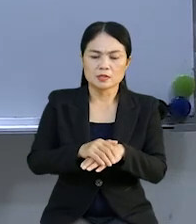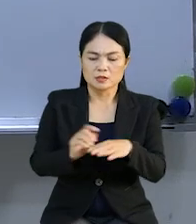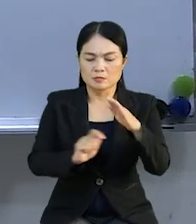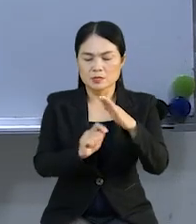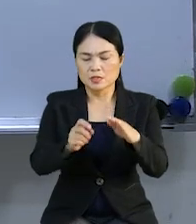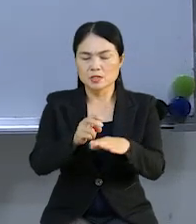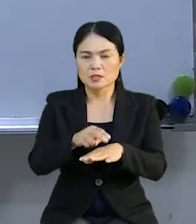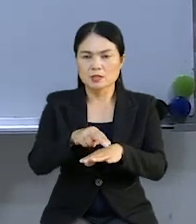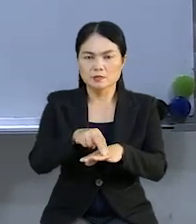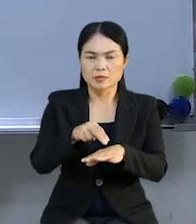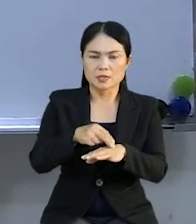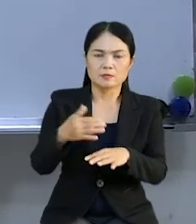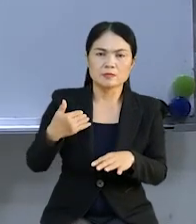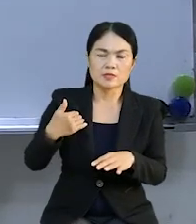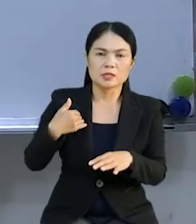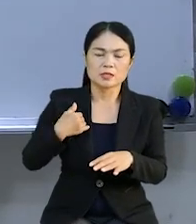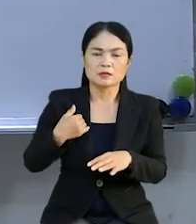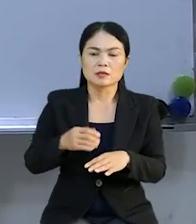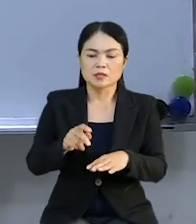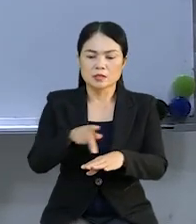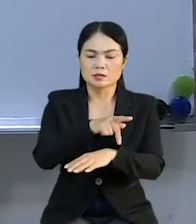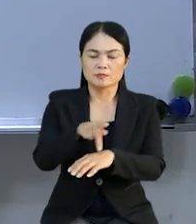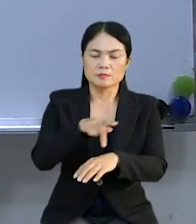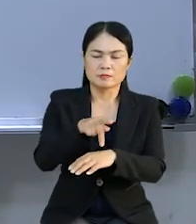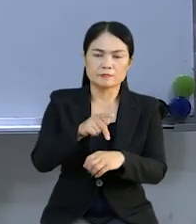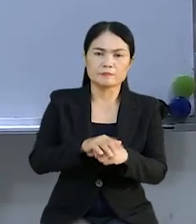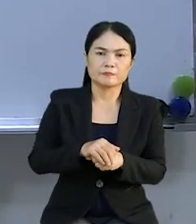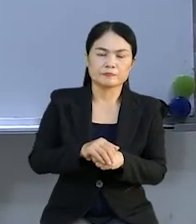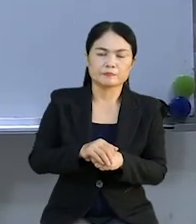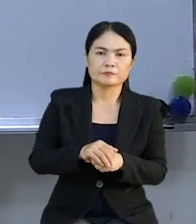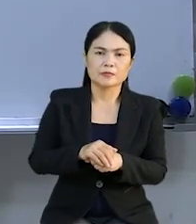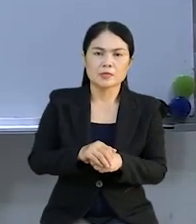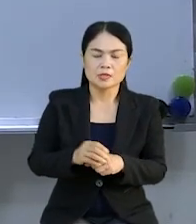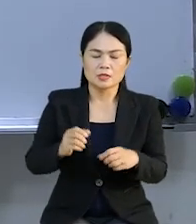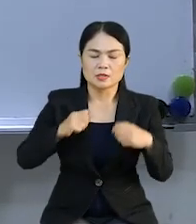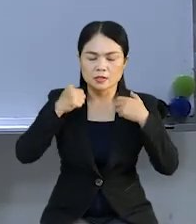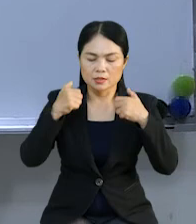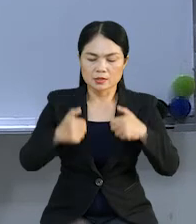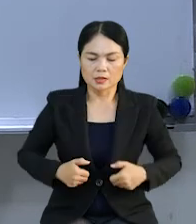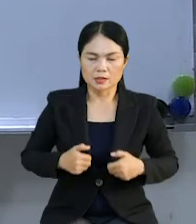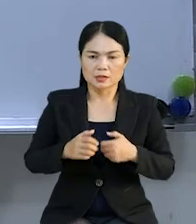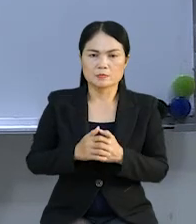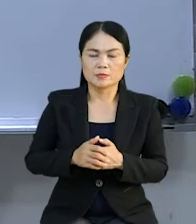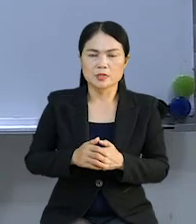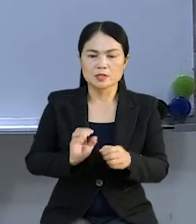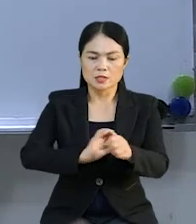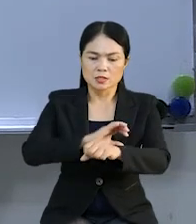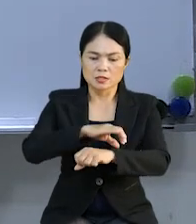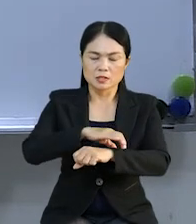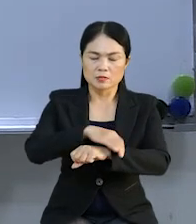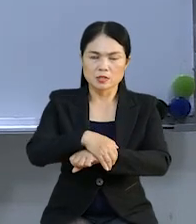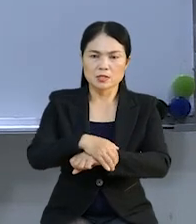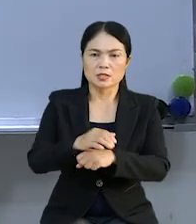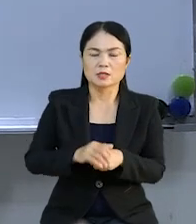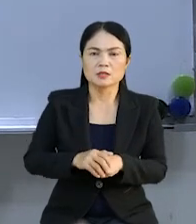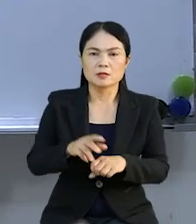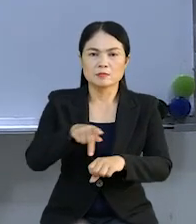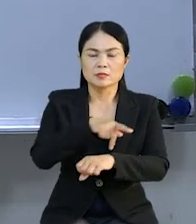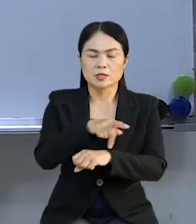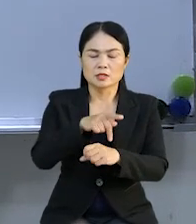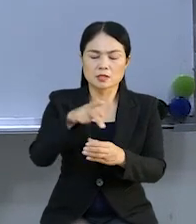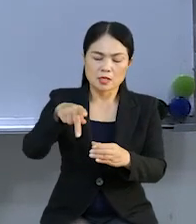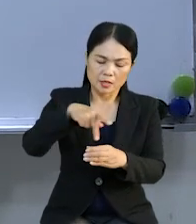มียืงนะมีเนื้อขนมขาดบารตนกิริขาดมันโดนกิริขาด